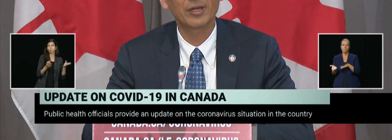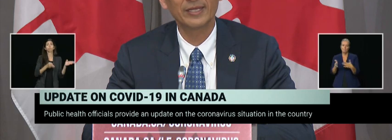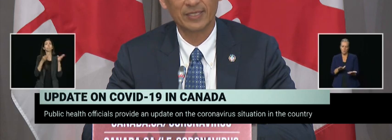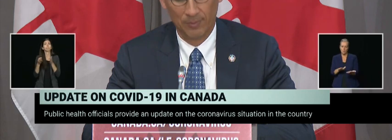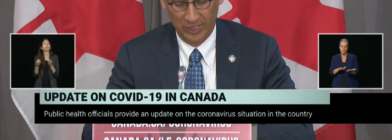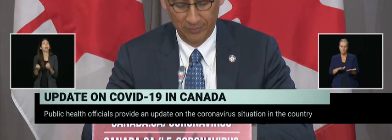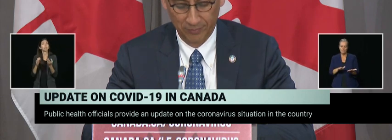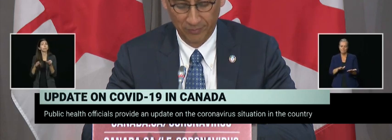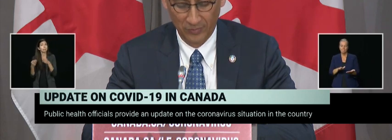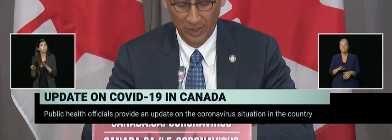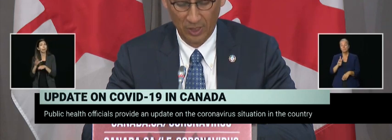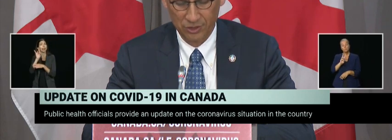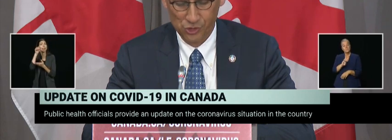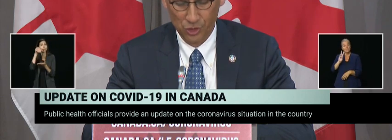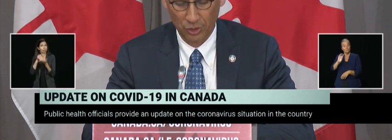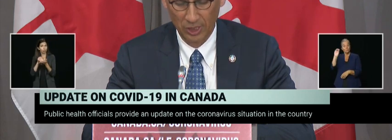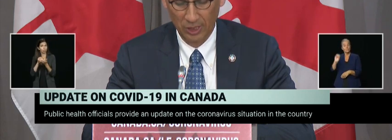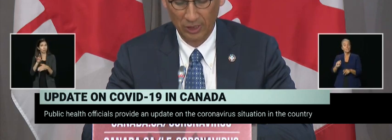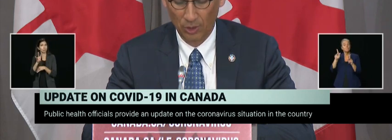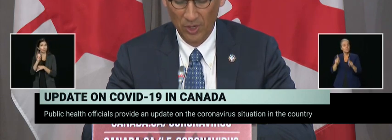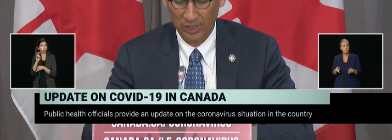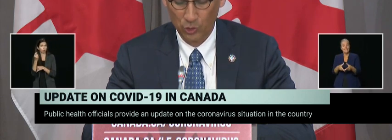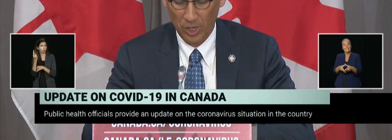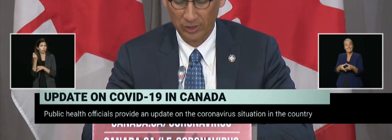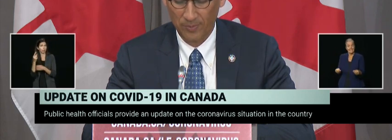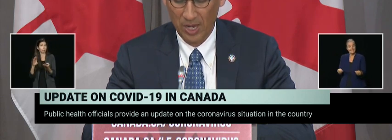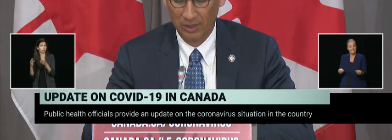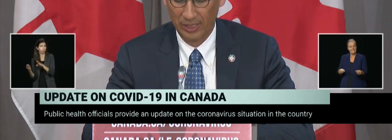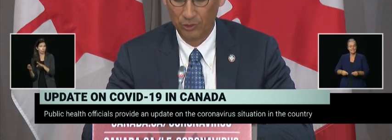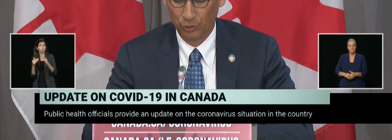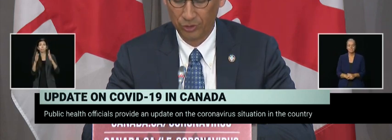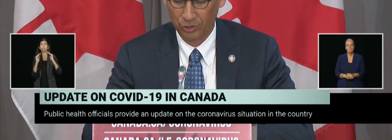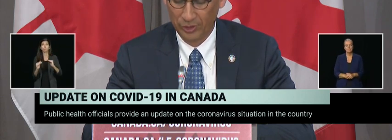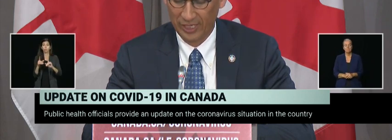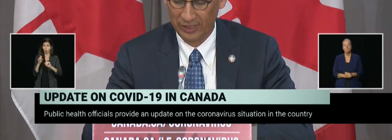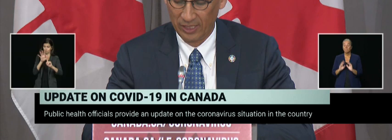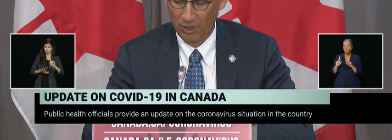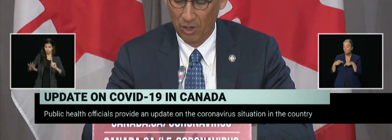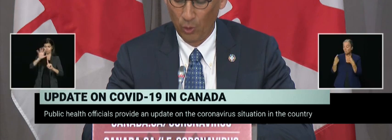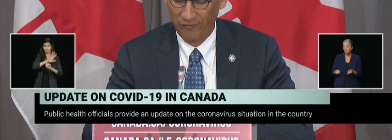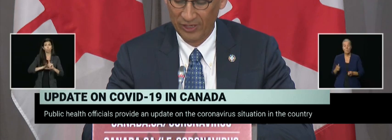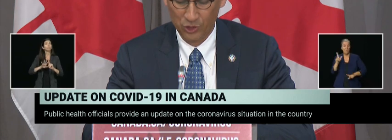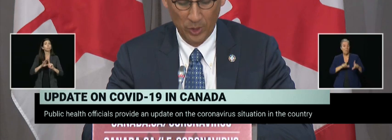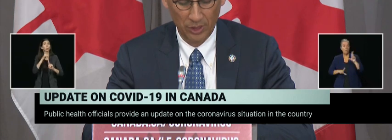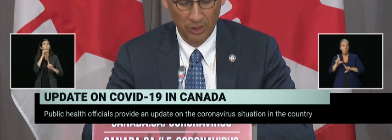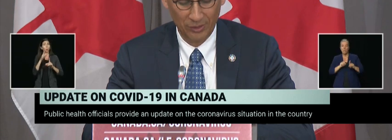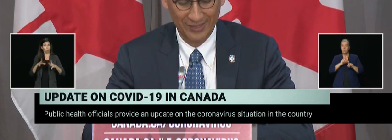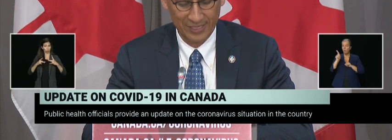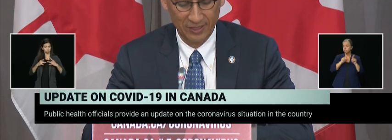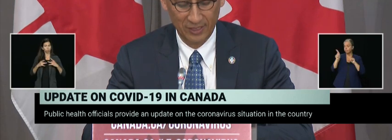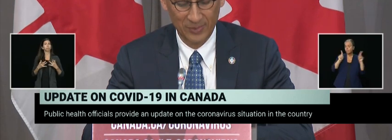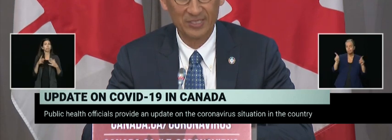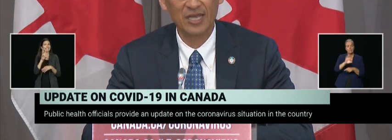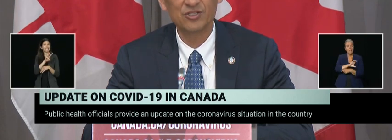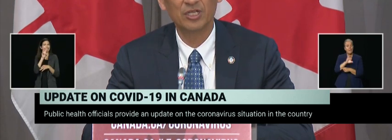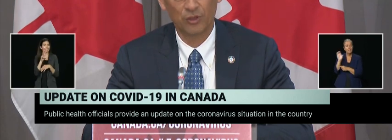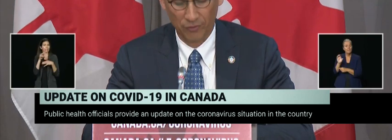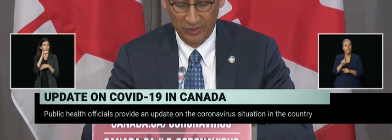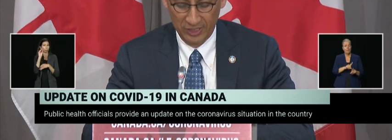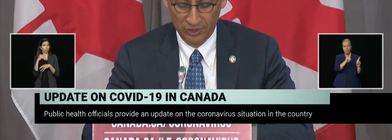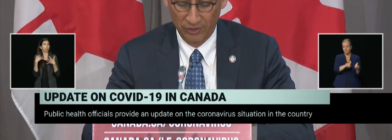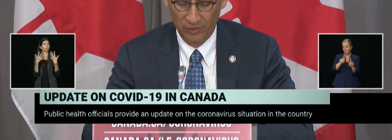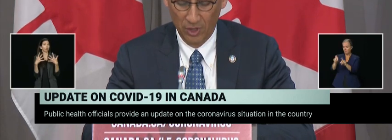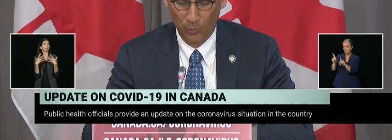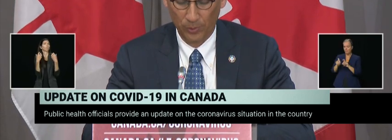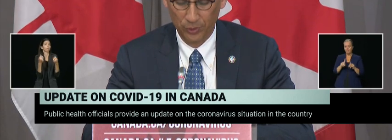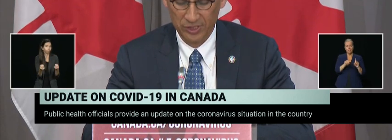maintenant rétablis. A ce jour, des laboratoires de part et d'autre du Canada ont effectué un test de dépistage de la